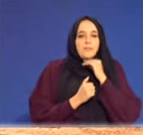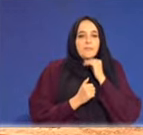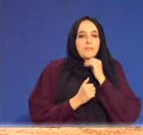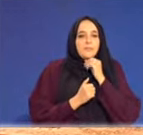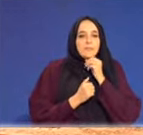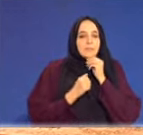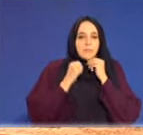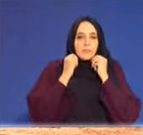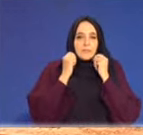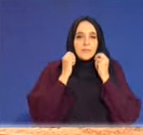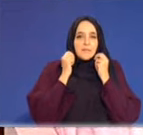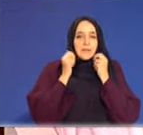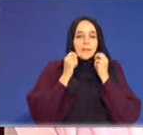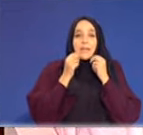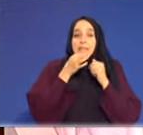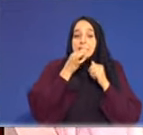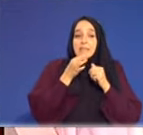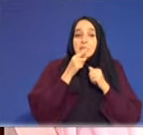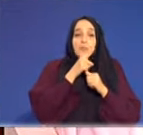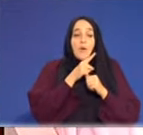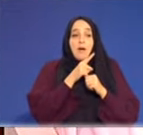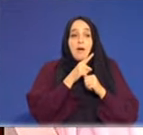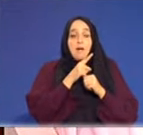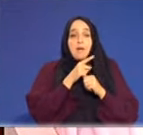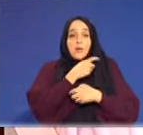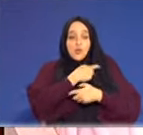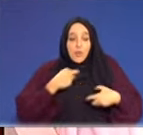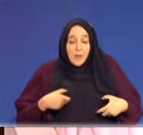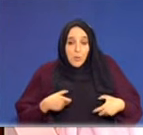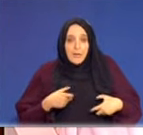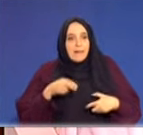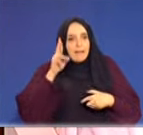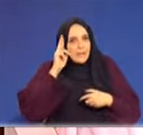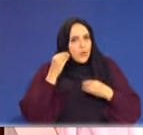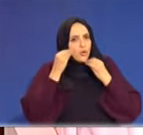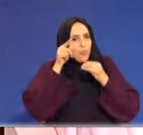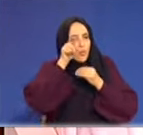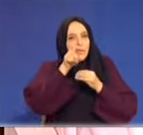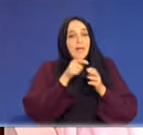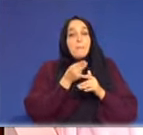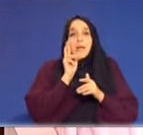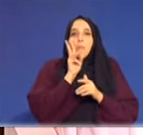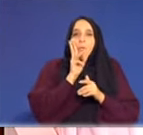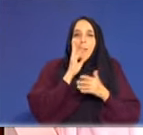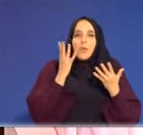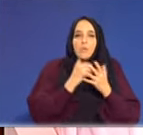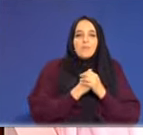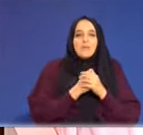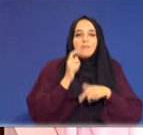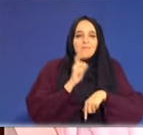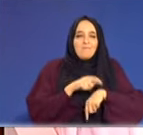مادام كما قلتي الكونستا لصالحه، ولكن المشكلة مرة أخرى نقول